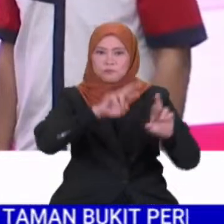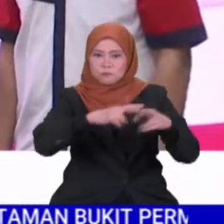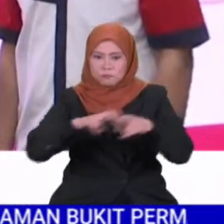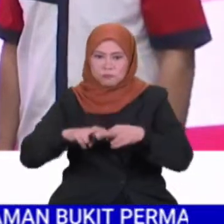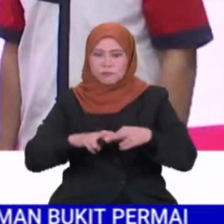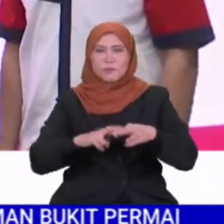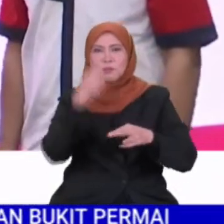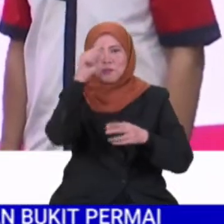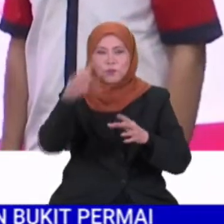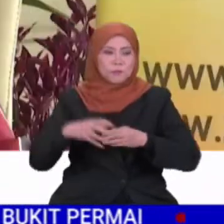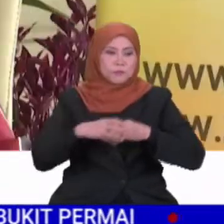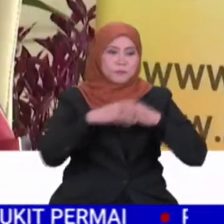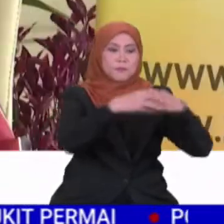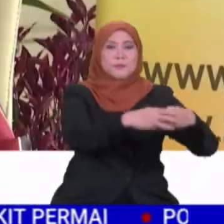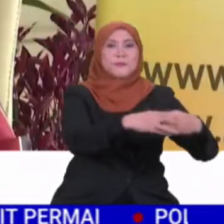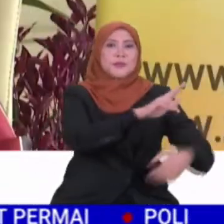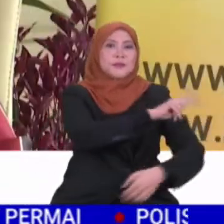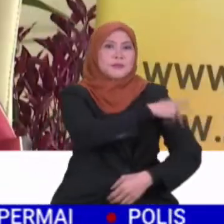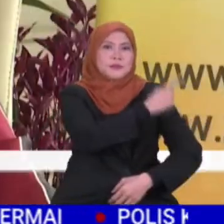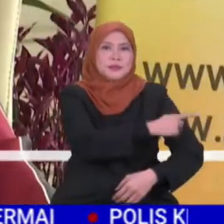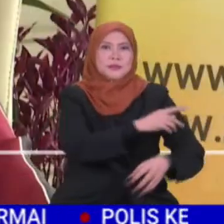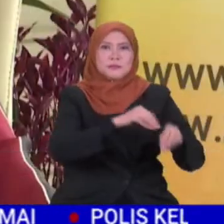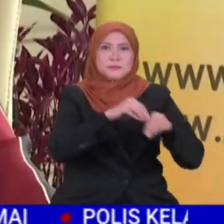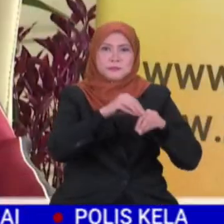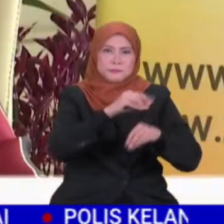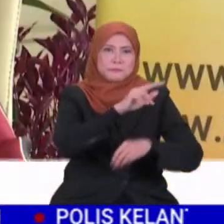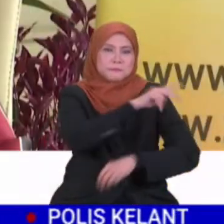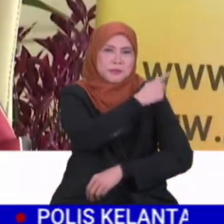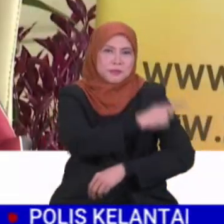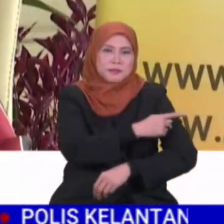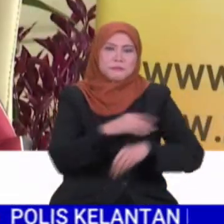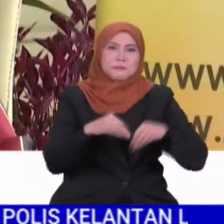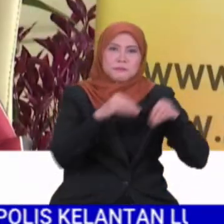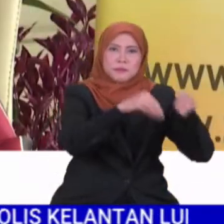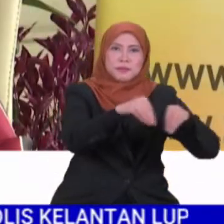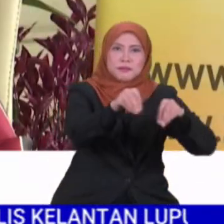tersebut. Kita tahu bahawa